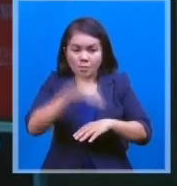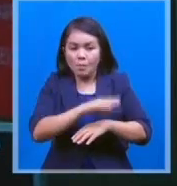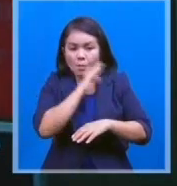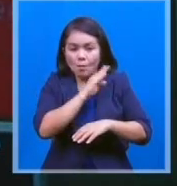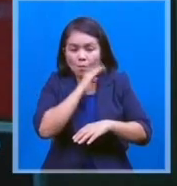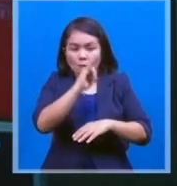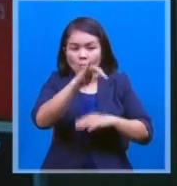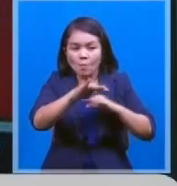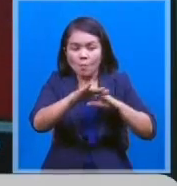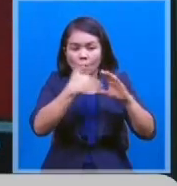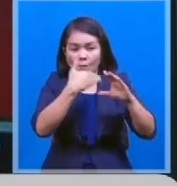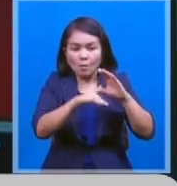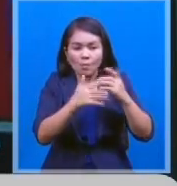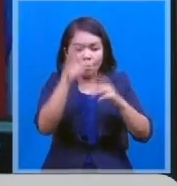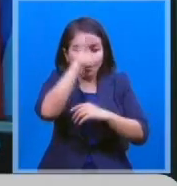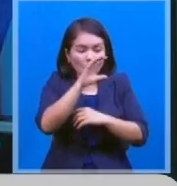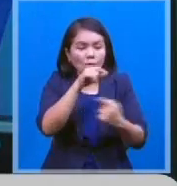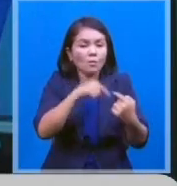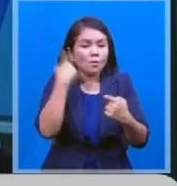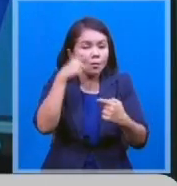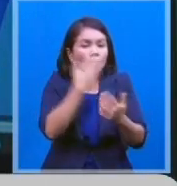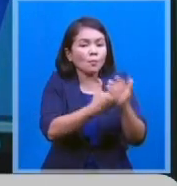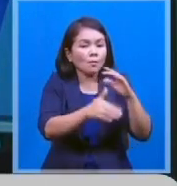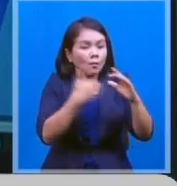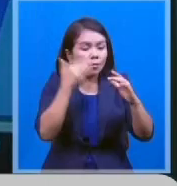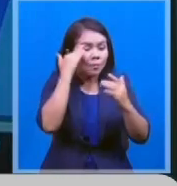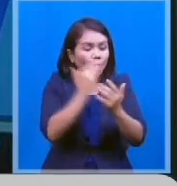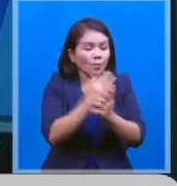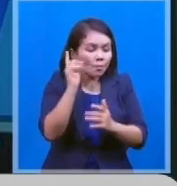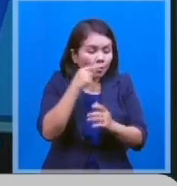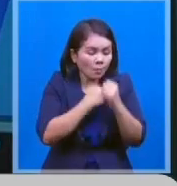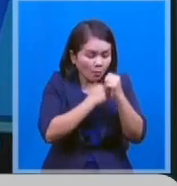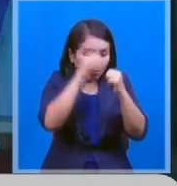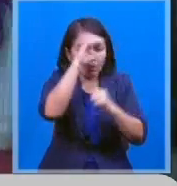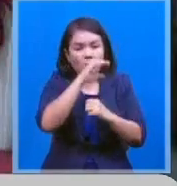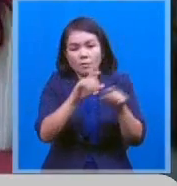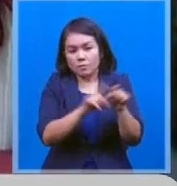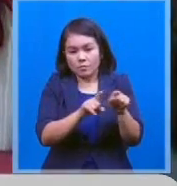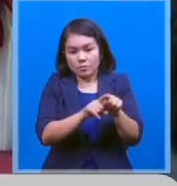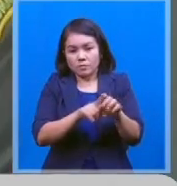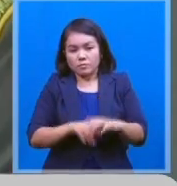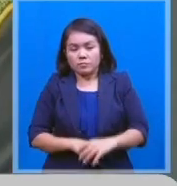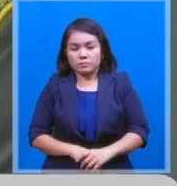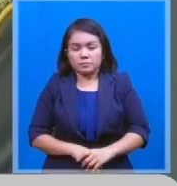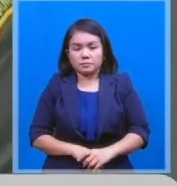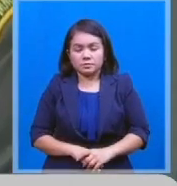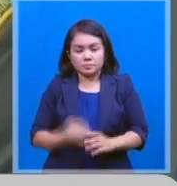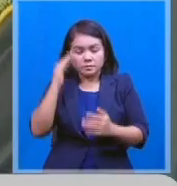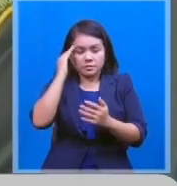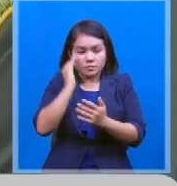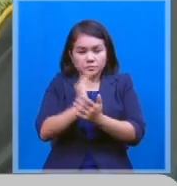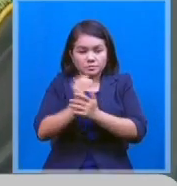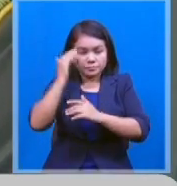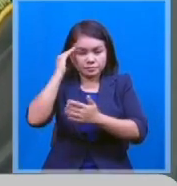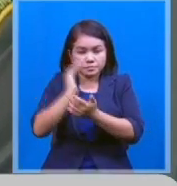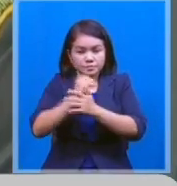าสอบตำรวจที่พยายามวิ่งเต้นด้วยนะครับติดตามเรื่องนี้กันครับคุณผู้ชมครับพลตำรวจโทสุทินสับพ่วงผู้บัญชาการตำรว